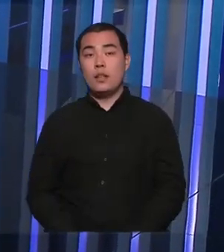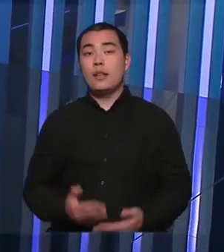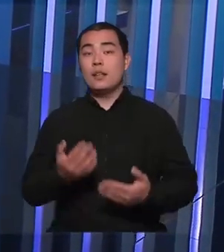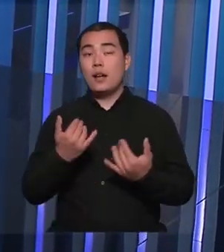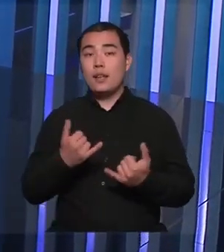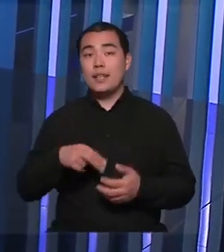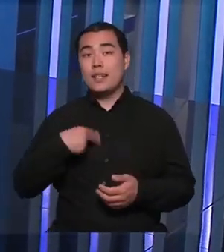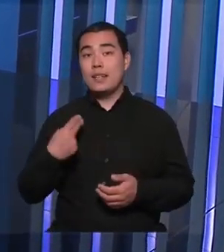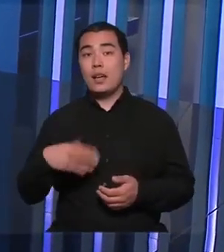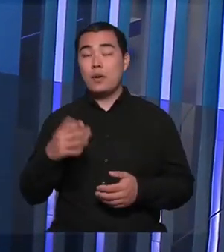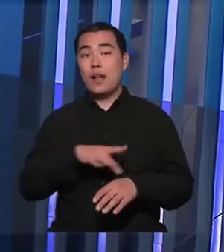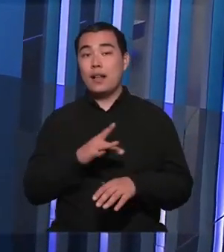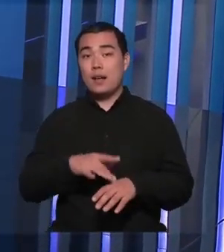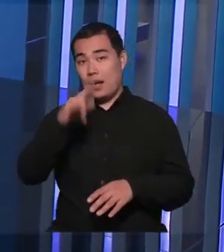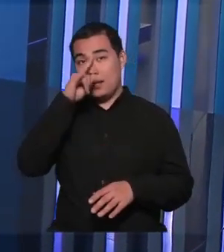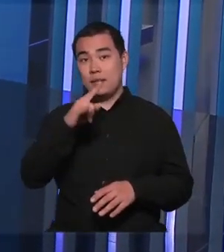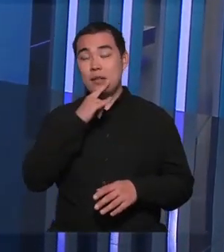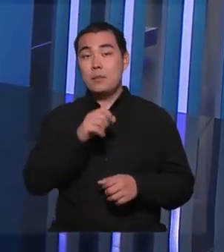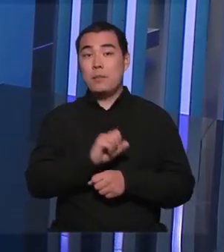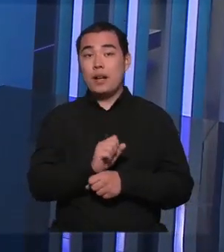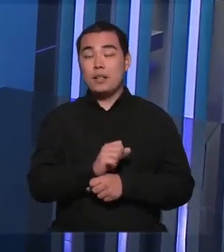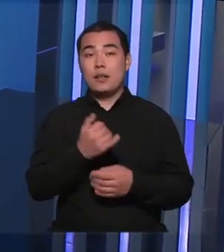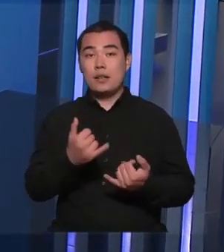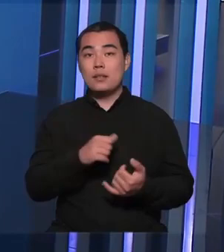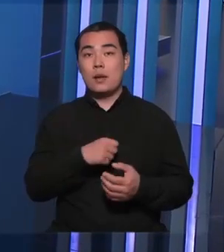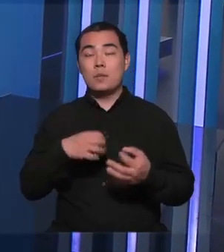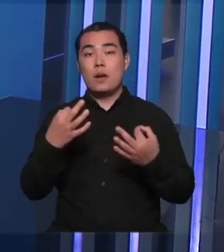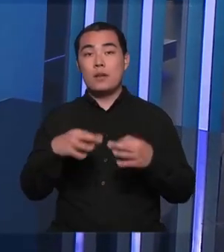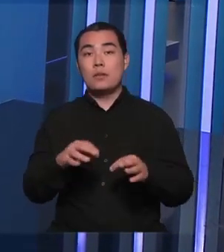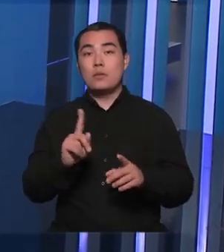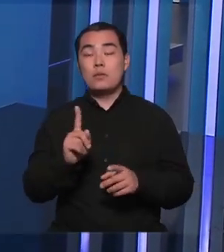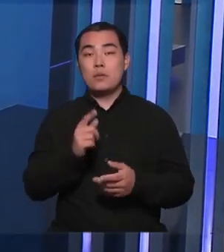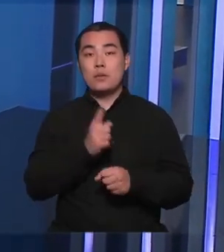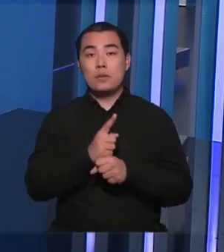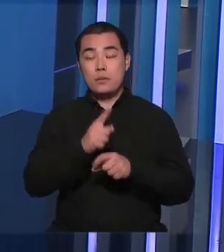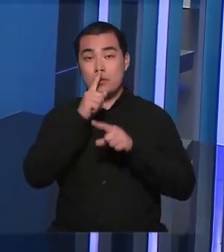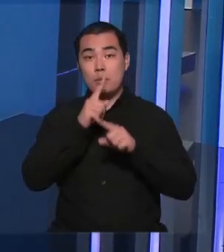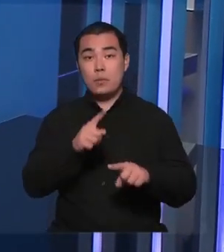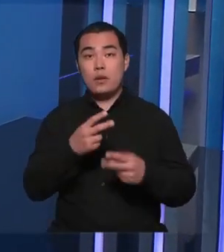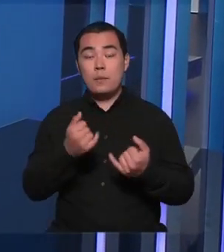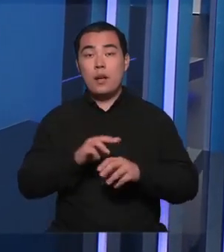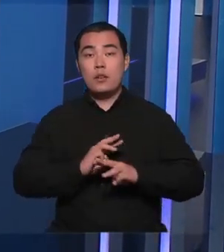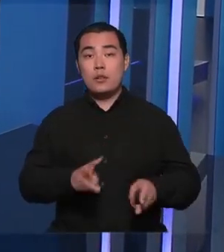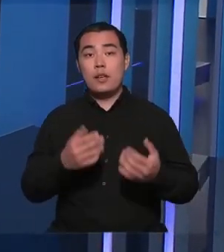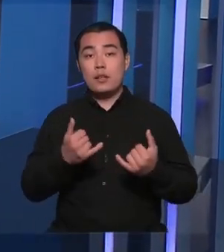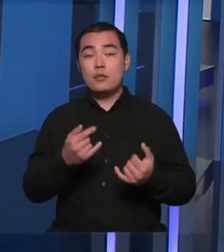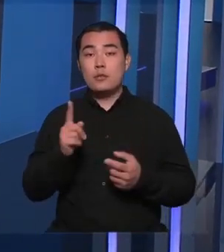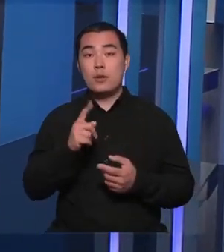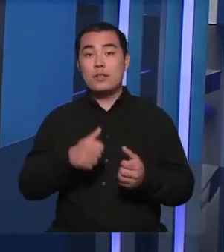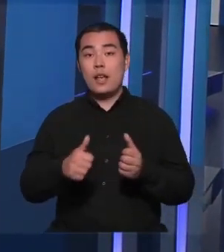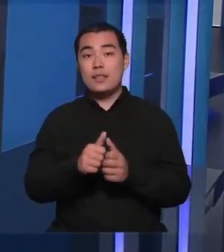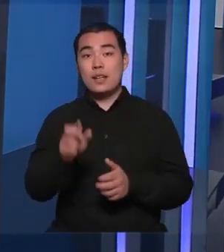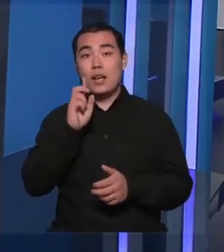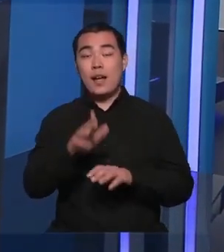Бұдан былай Қытайдың қалаларында қазақстандық көліктердің емін-еркін жүруіне ешкім тыйым сала алмайды. Мәжілісте бүгін көрші елмен